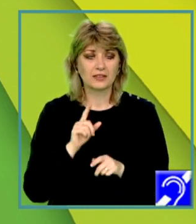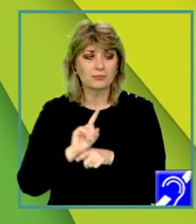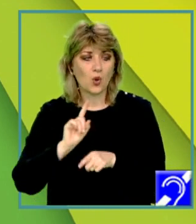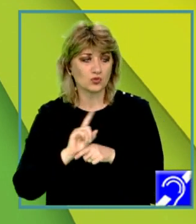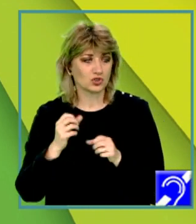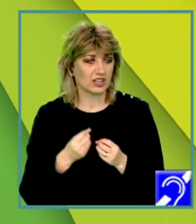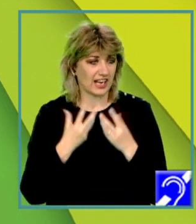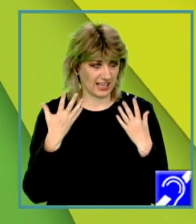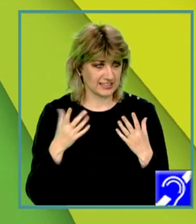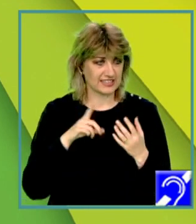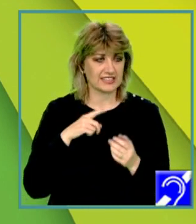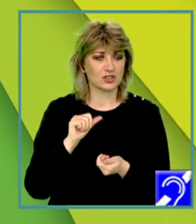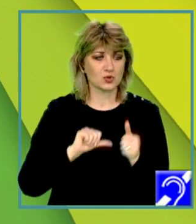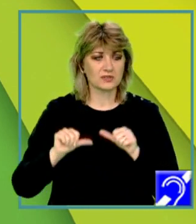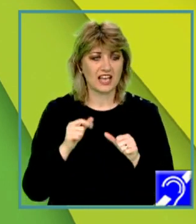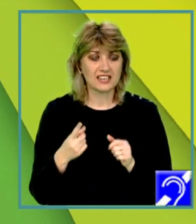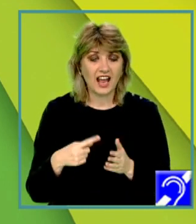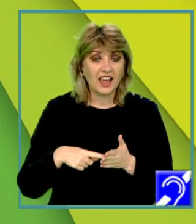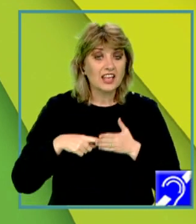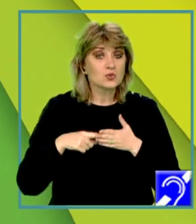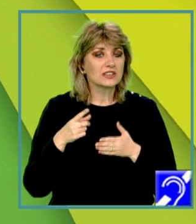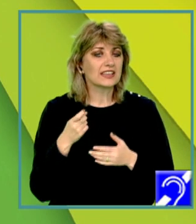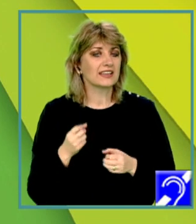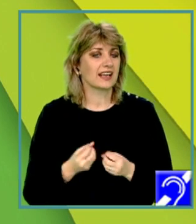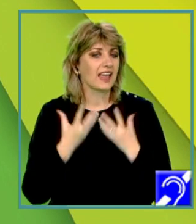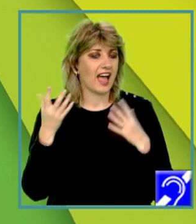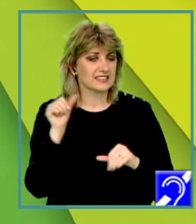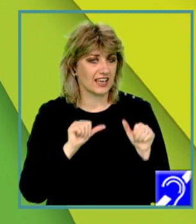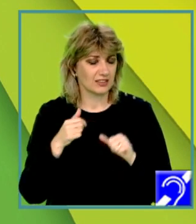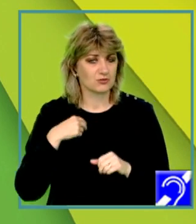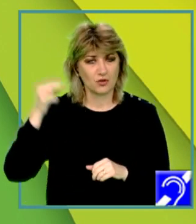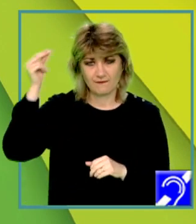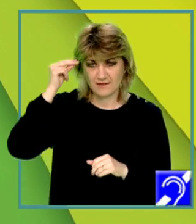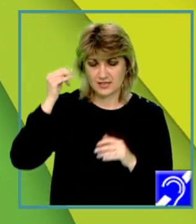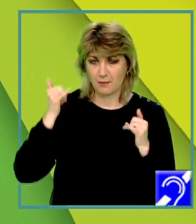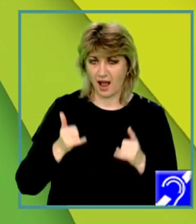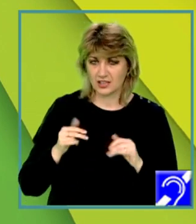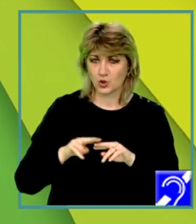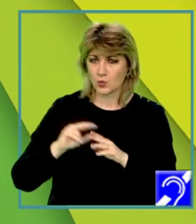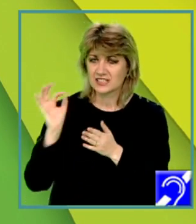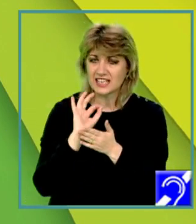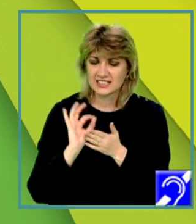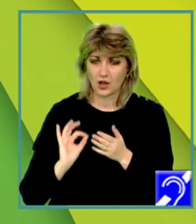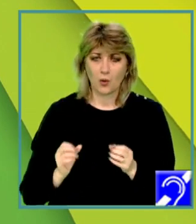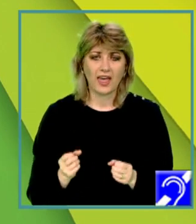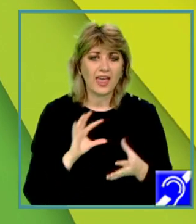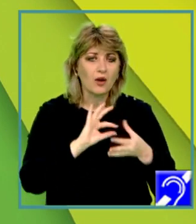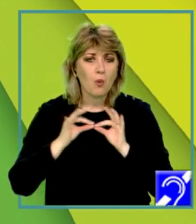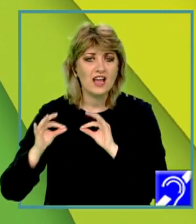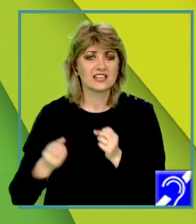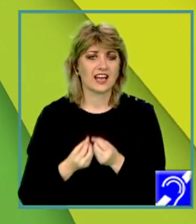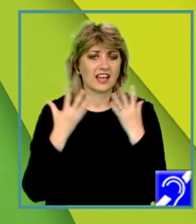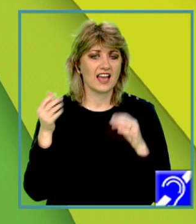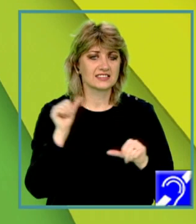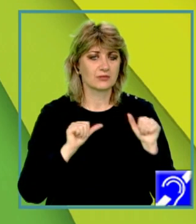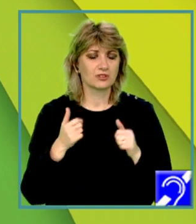reacție sunt substanțele care rezultă din reacția chimică vom învăța astăzi cum se scriu ecuațiile reacțiilor chimice și o să plecăm